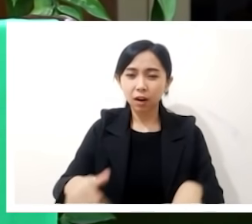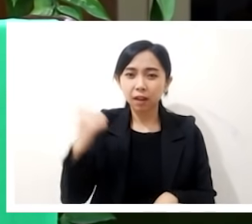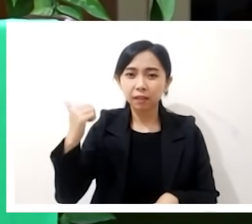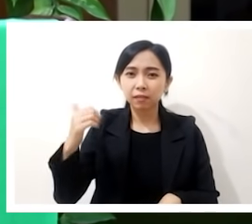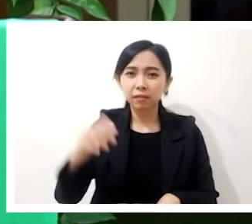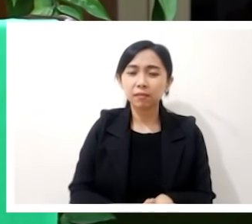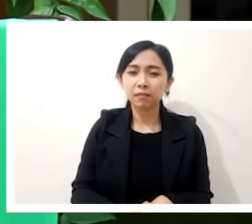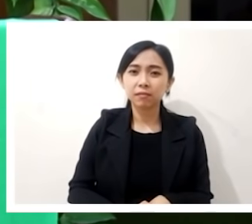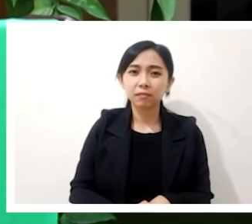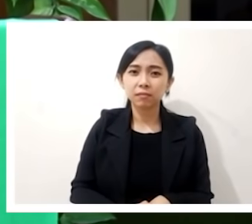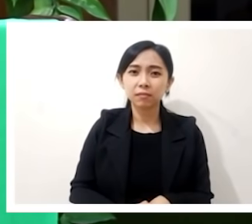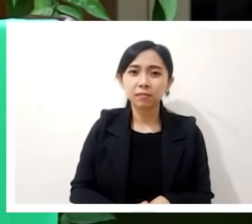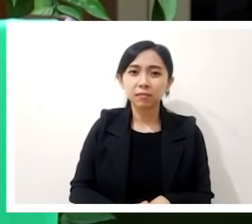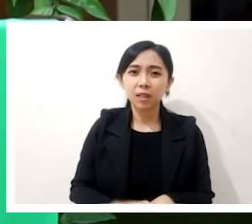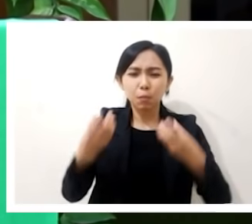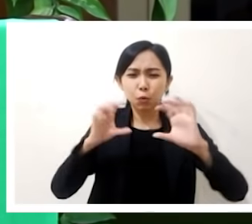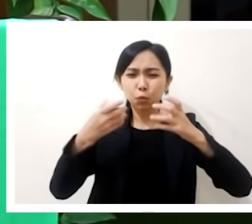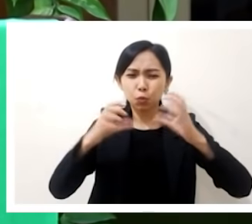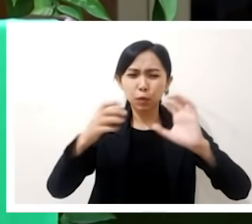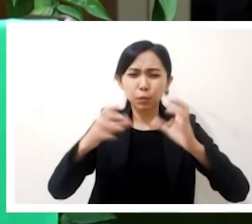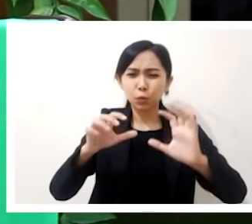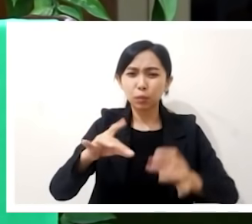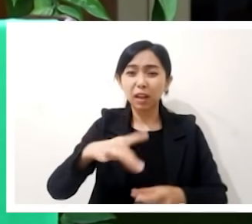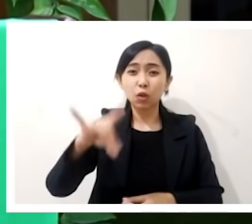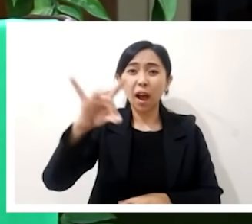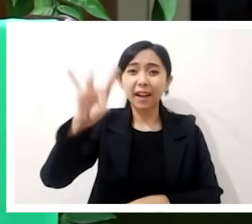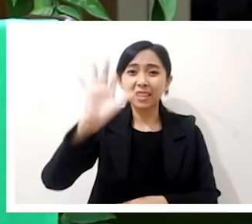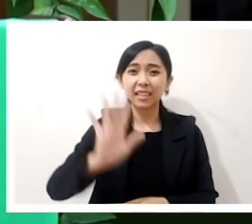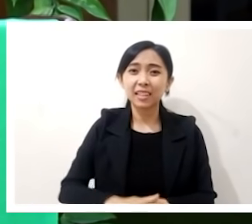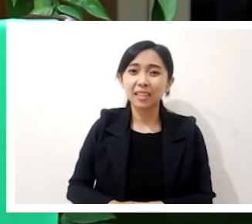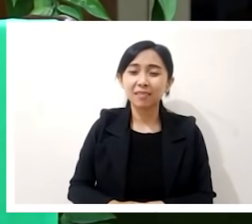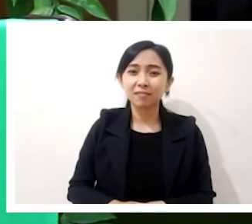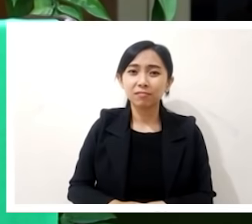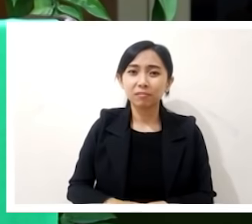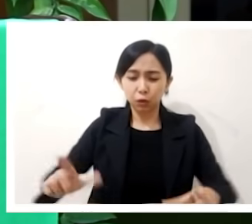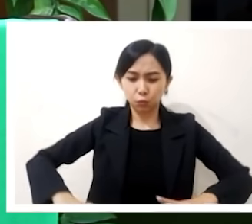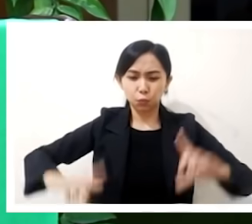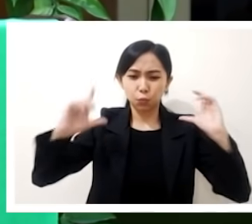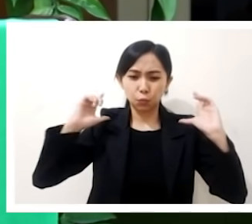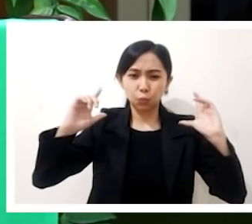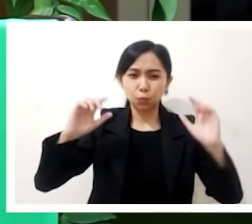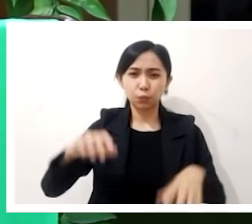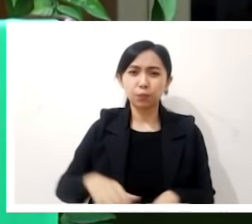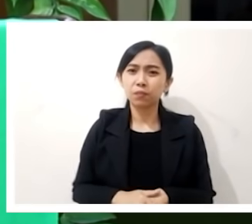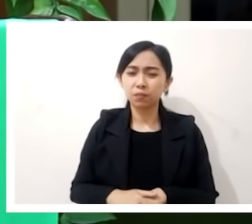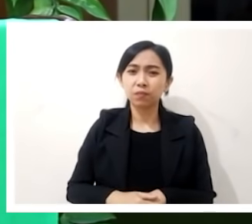Guncangan-guncangan spiritual, guncangan emosional, fisik, psikologis kita